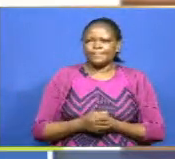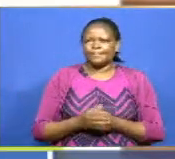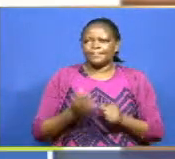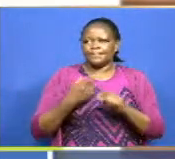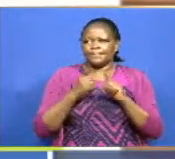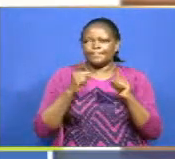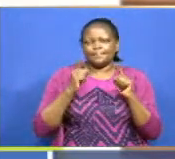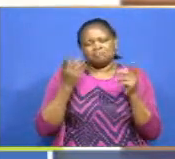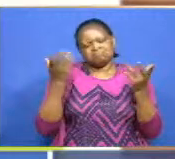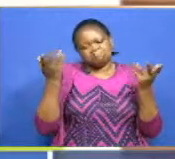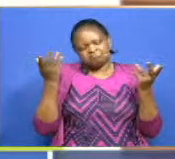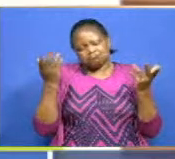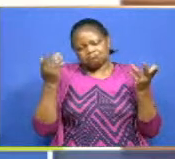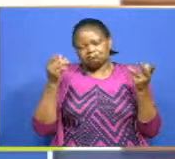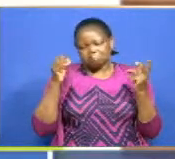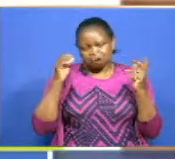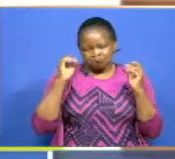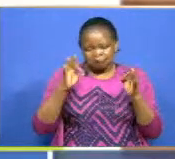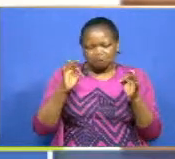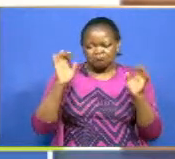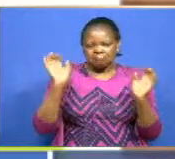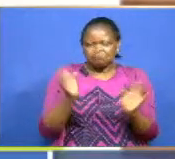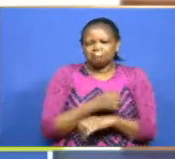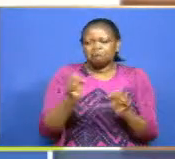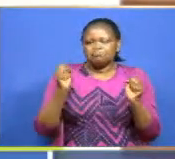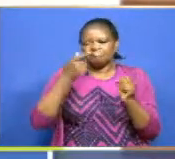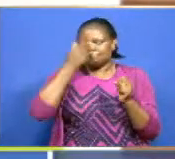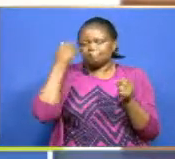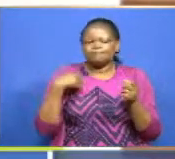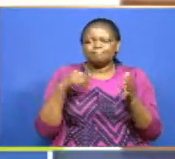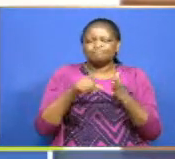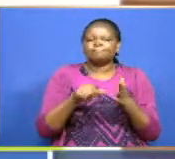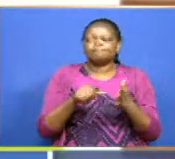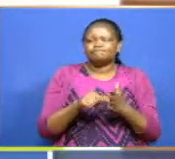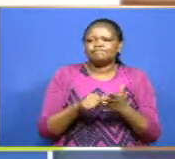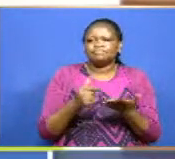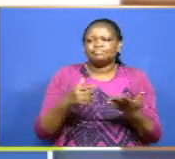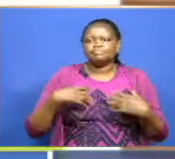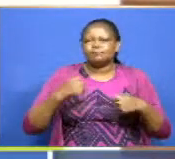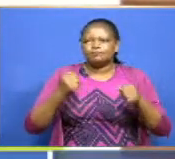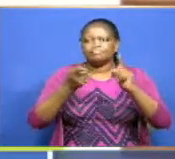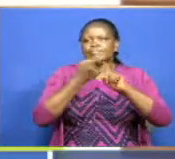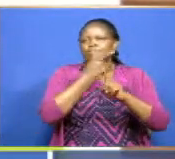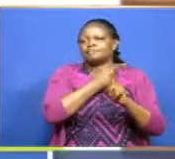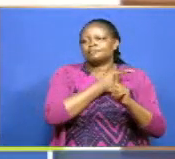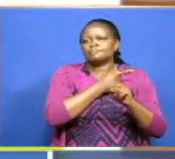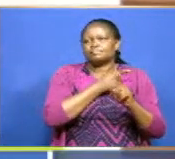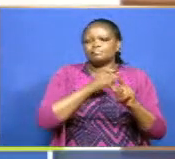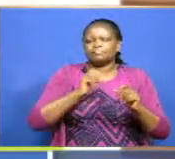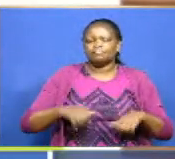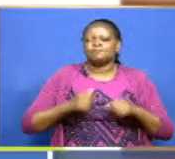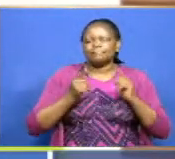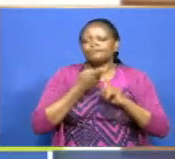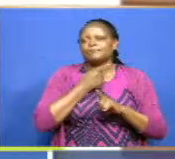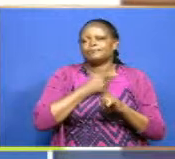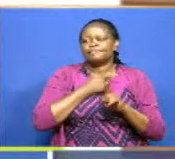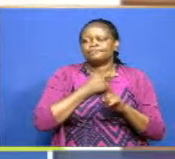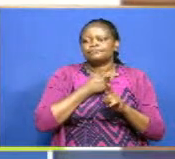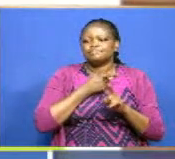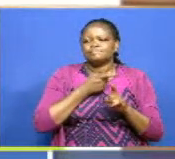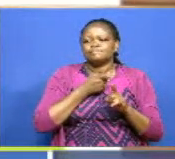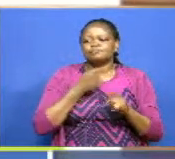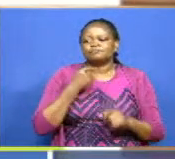But in the absence of that, and because we are facing this crisis, health first, life first, so